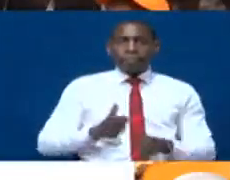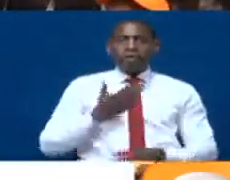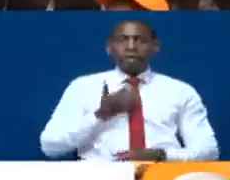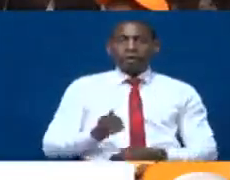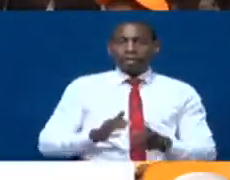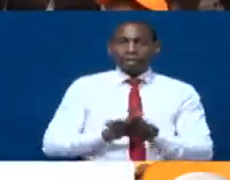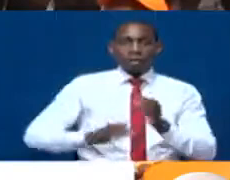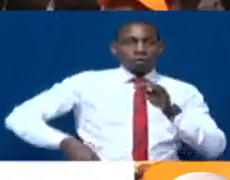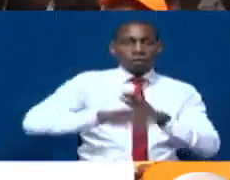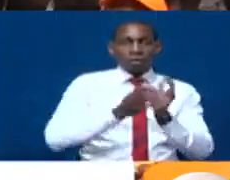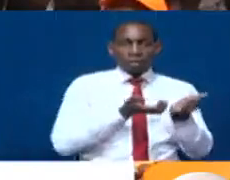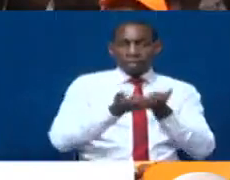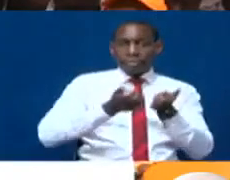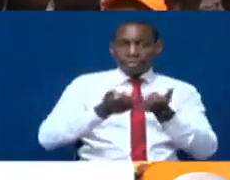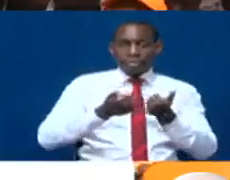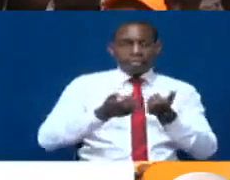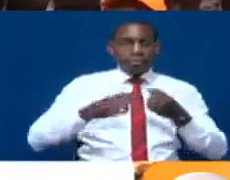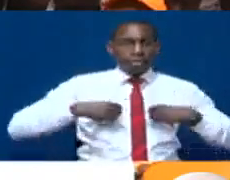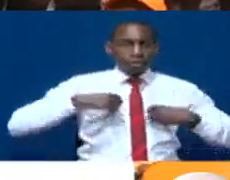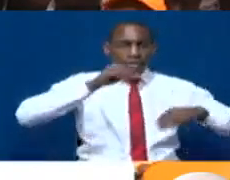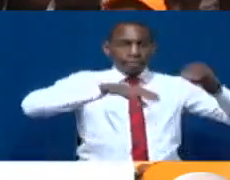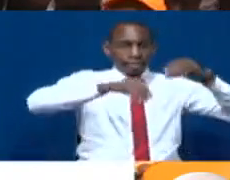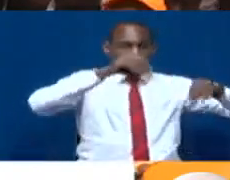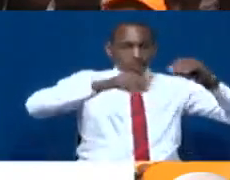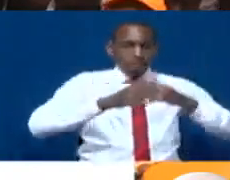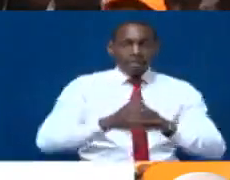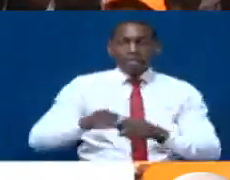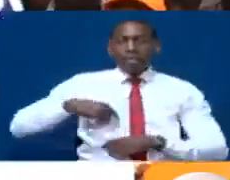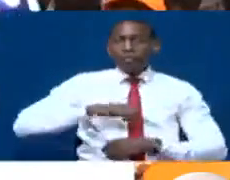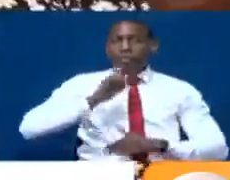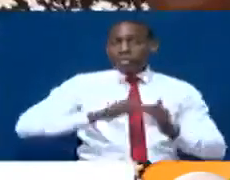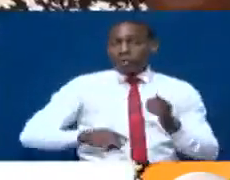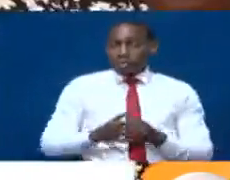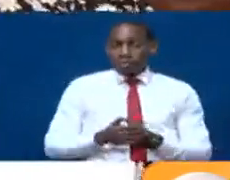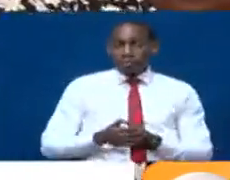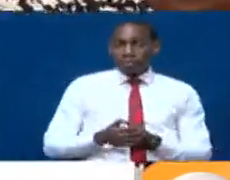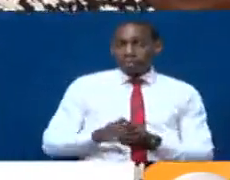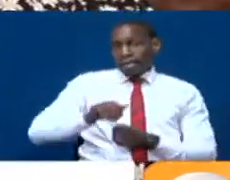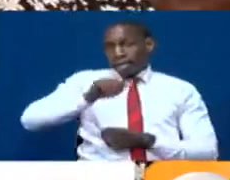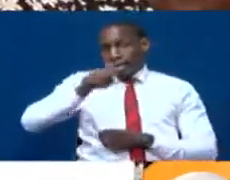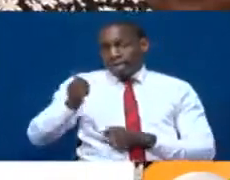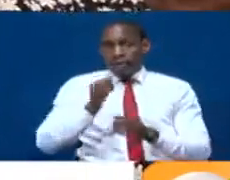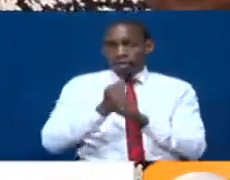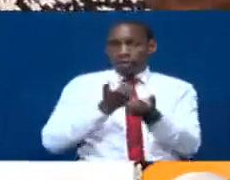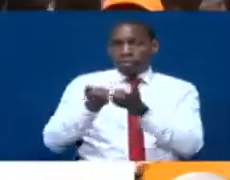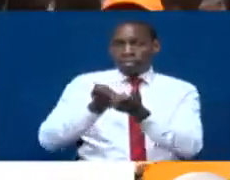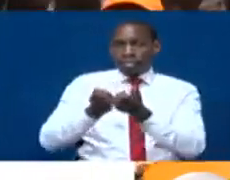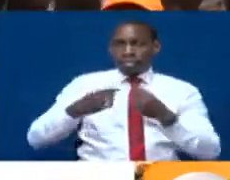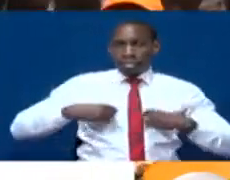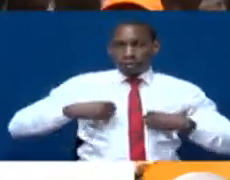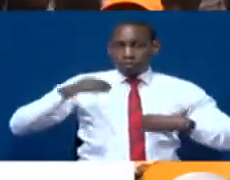kupiga marufuku biashara ya mitumba. Tunasema wale wenye wanafanya biashara ya